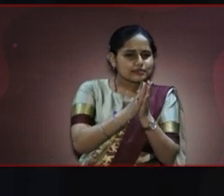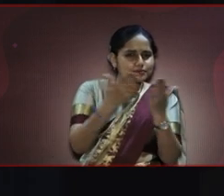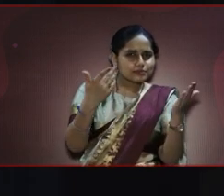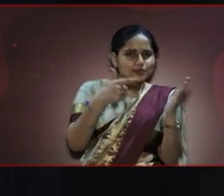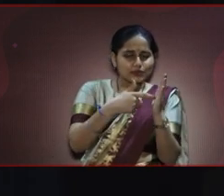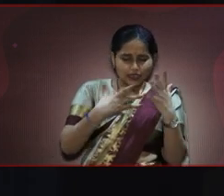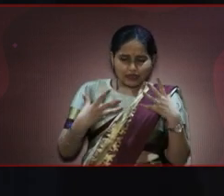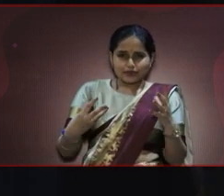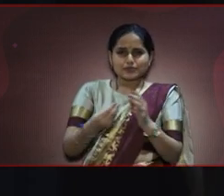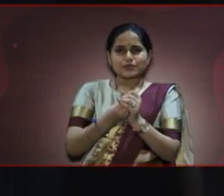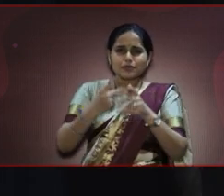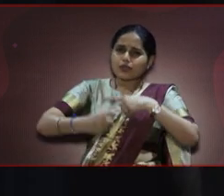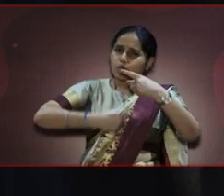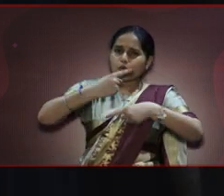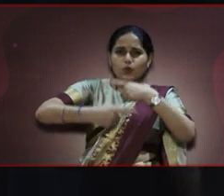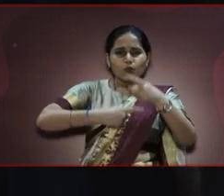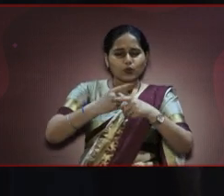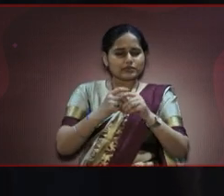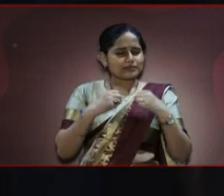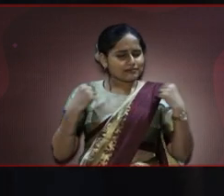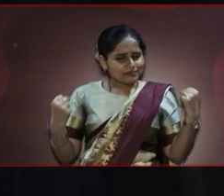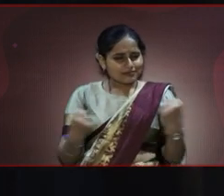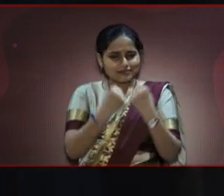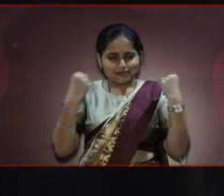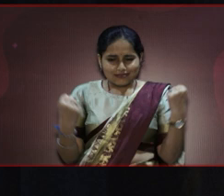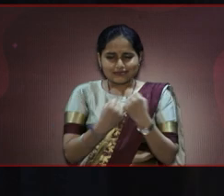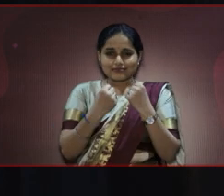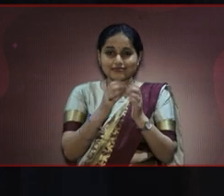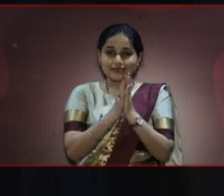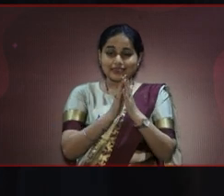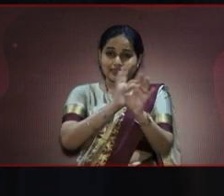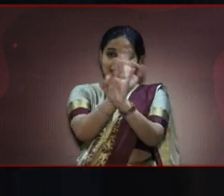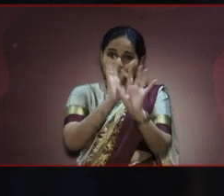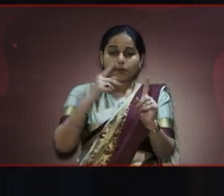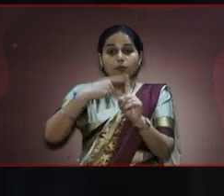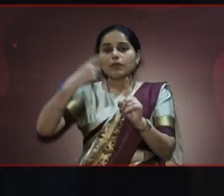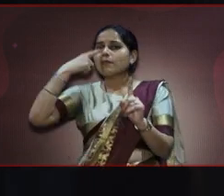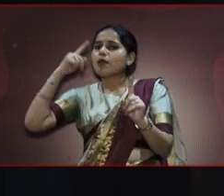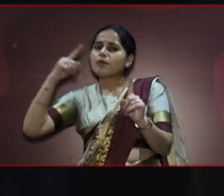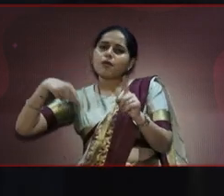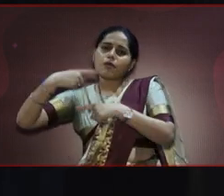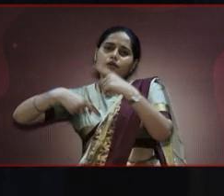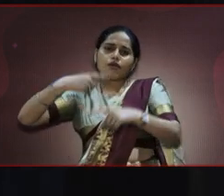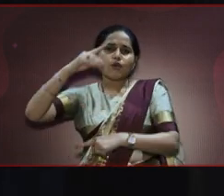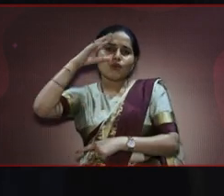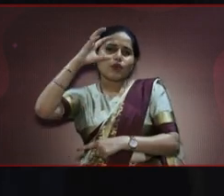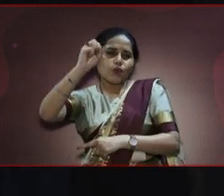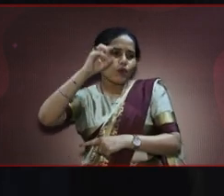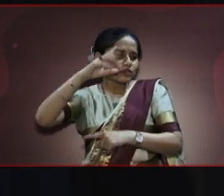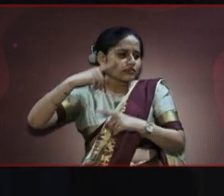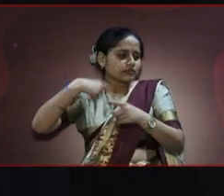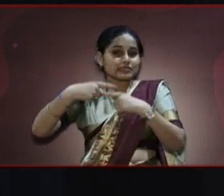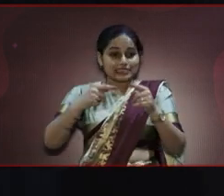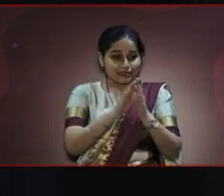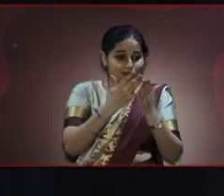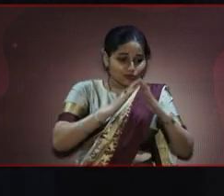से हमेशा शिद्दत से बच्चों को तलाश रहती है और पेरेंट्स हमेशा चाहते हैं कि NCERT की किताबें समय पर बच्चों को उपलब्ध